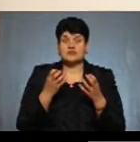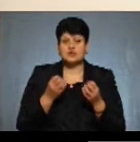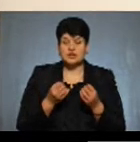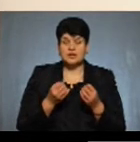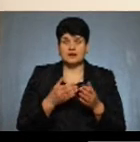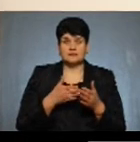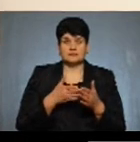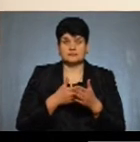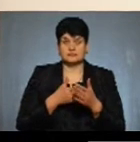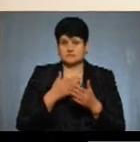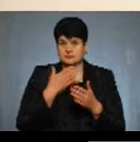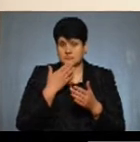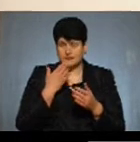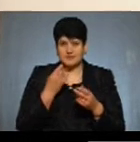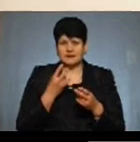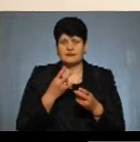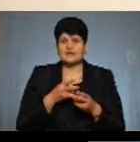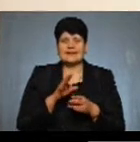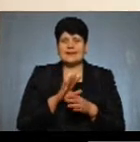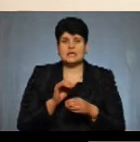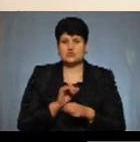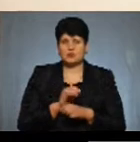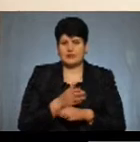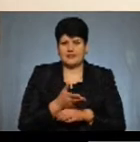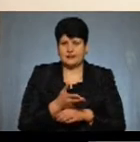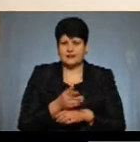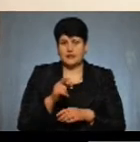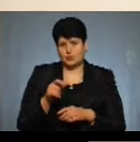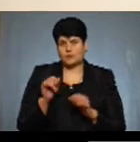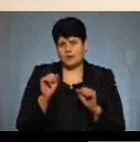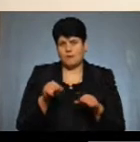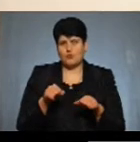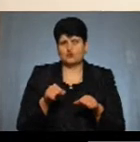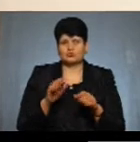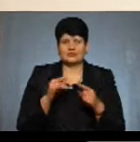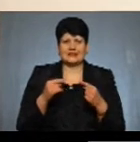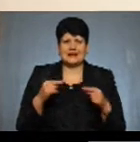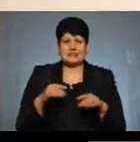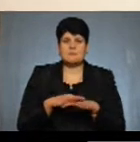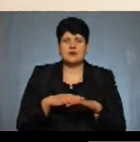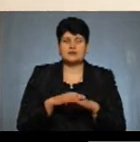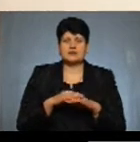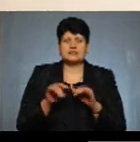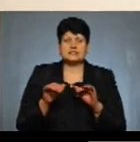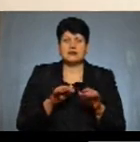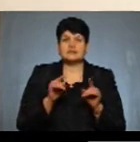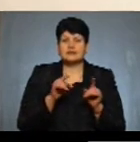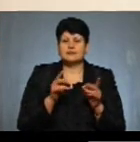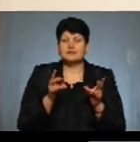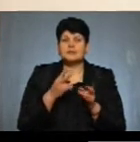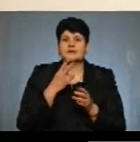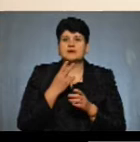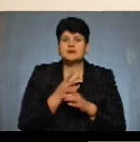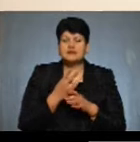не ми не дійшли під порогу, відповідно, не призупинені вони. Тому люди можуть бути на різних масових заходах, відповідно, там